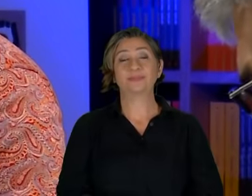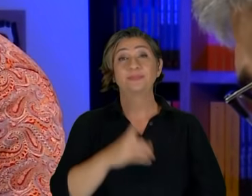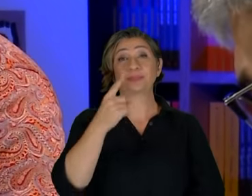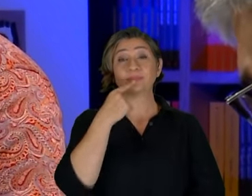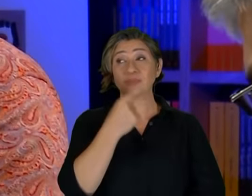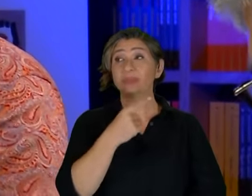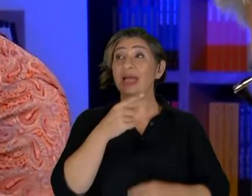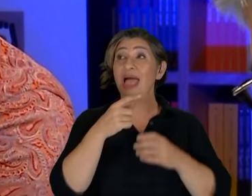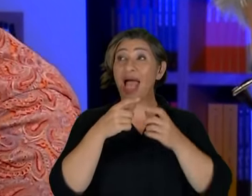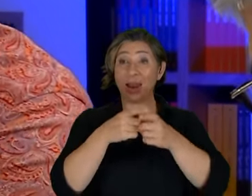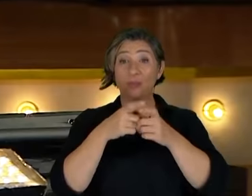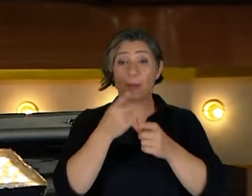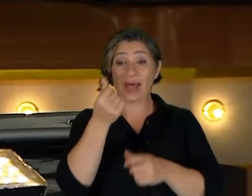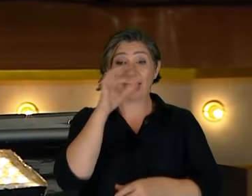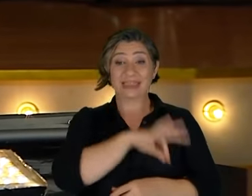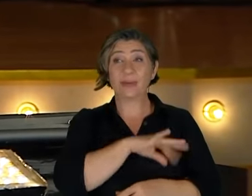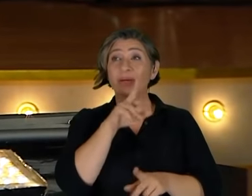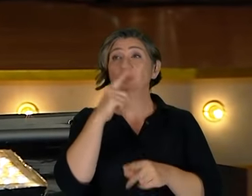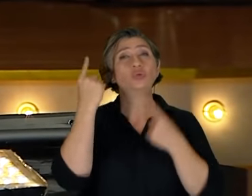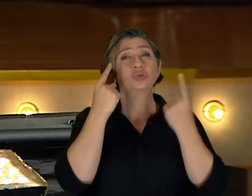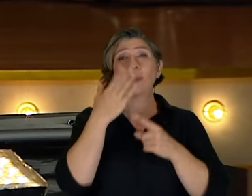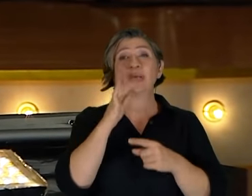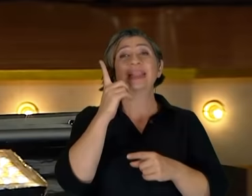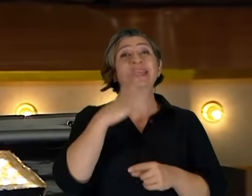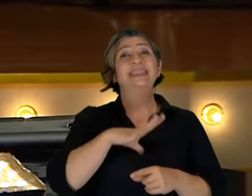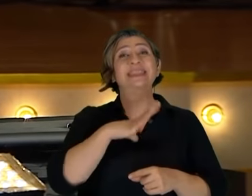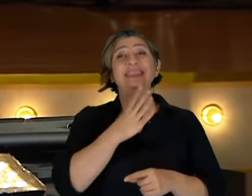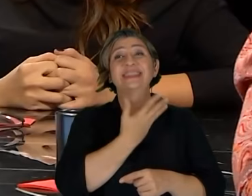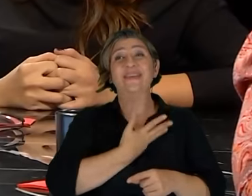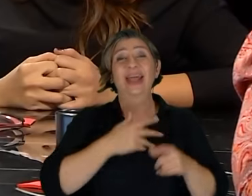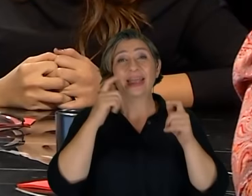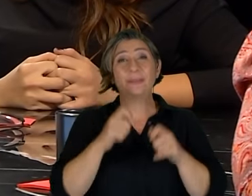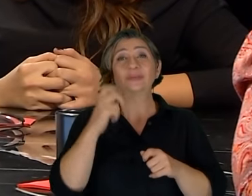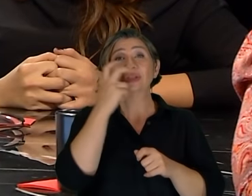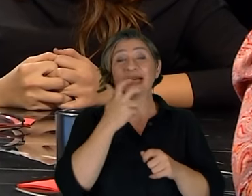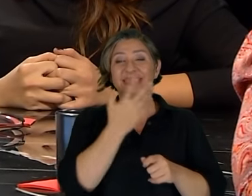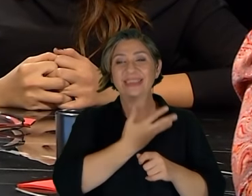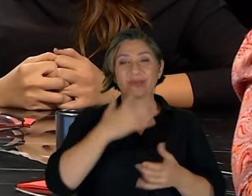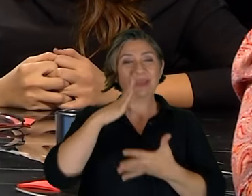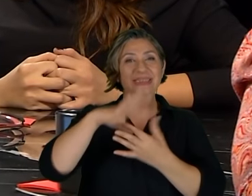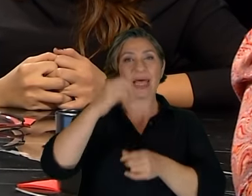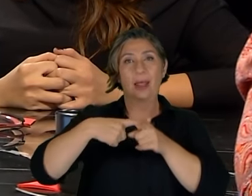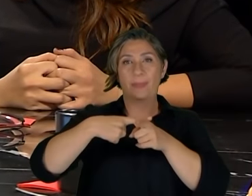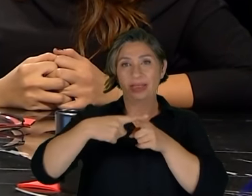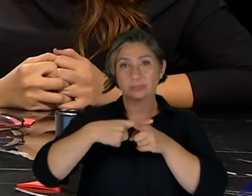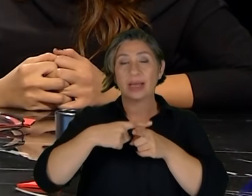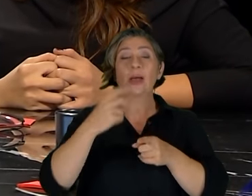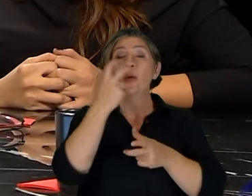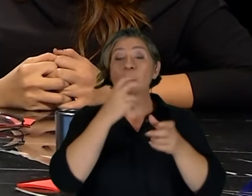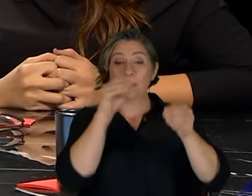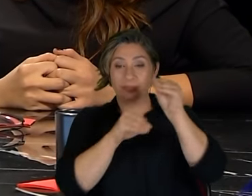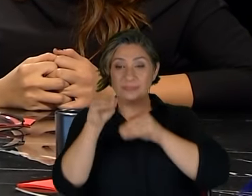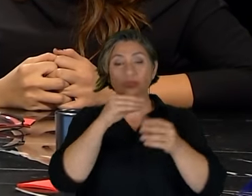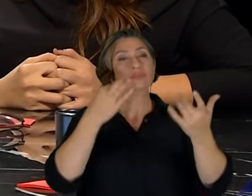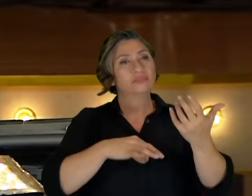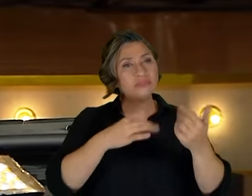diyorsun ki albümden para kazanma gibi bir derdim yok. Tek isteğim severek yaptığım şarkıları sevdiğim insanlarla paylaşmak. Bestelerimizin